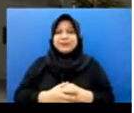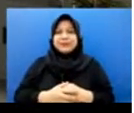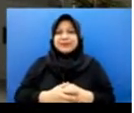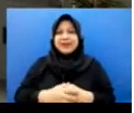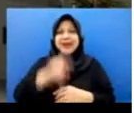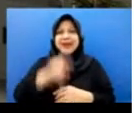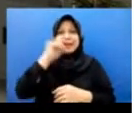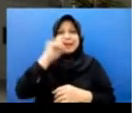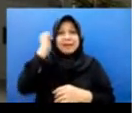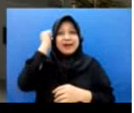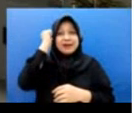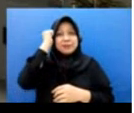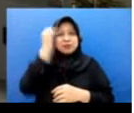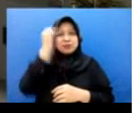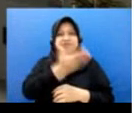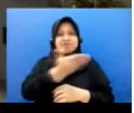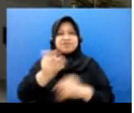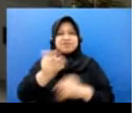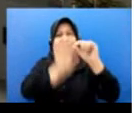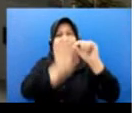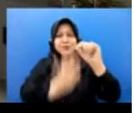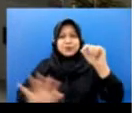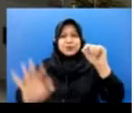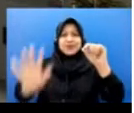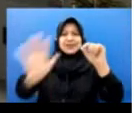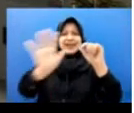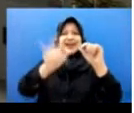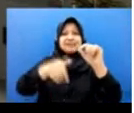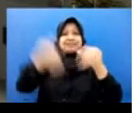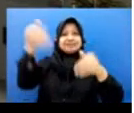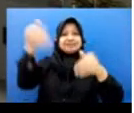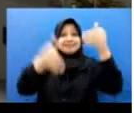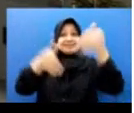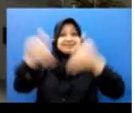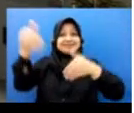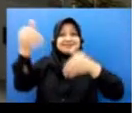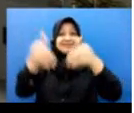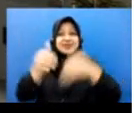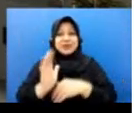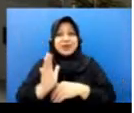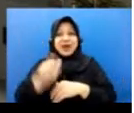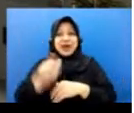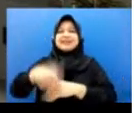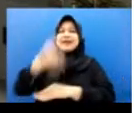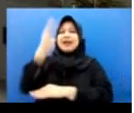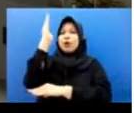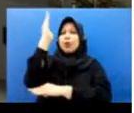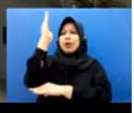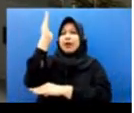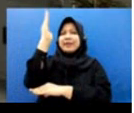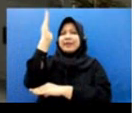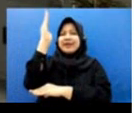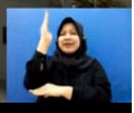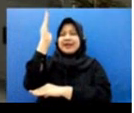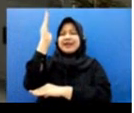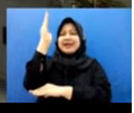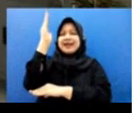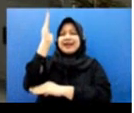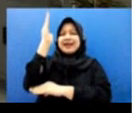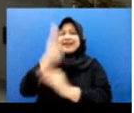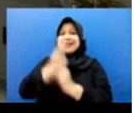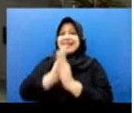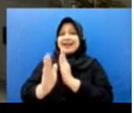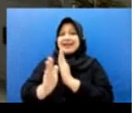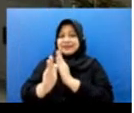Nusantara yang telah hadir pada kesempatan kali ini adalah webinar yang kami selenggarakan langsung. Bapak dan